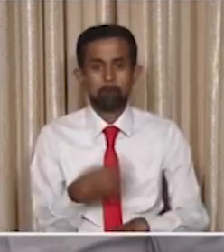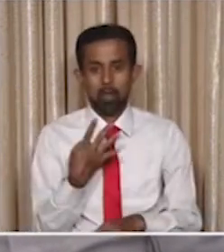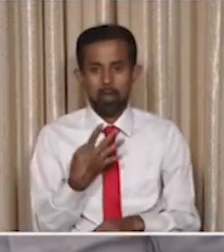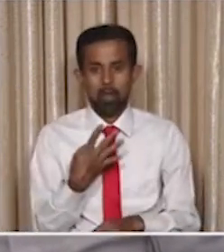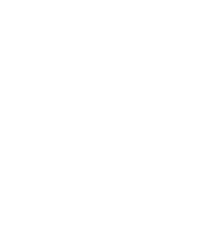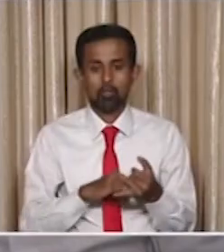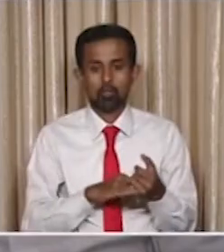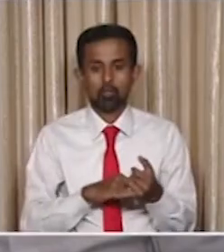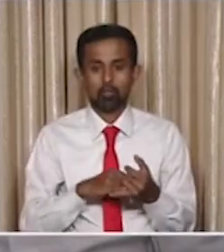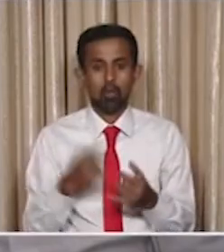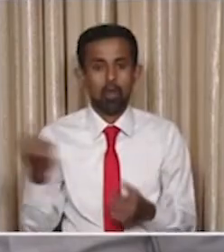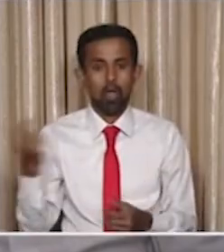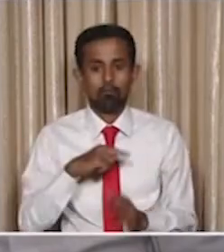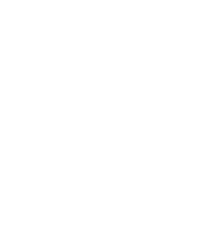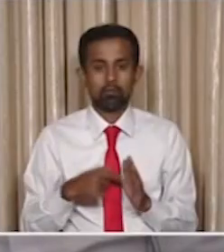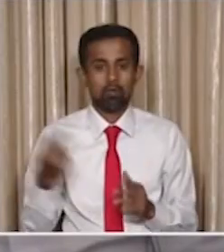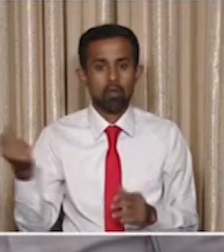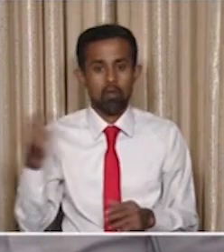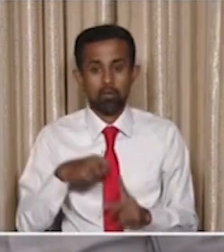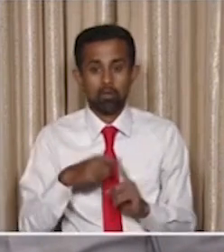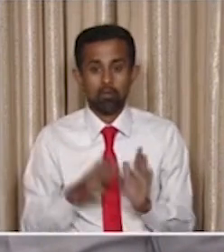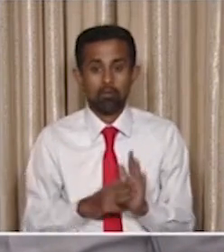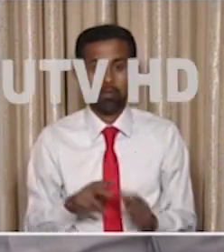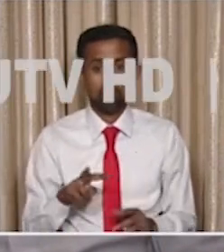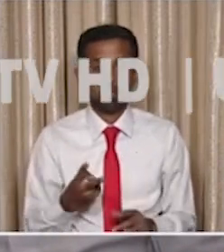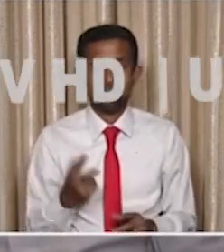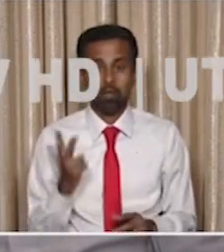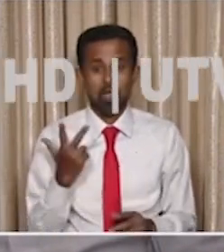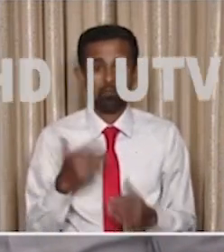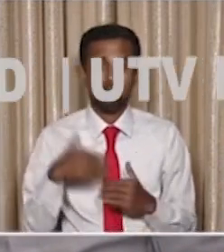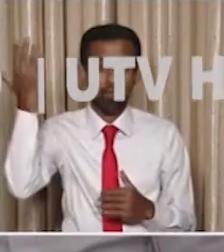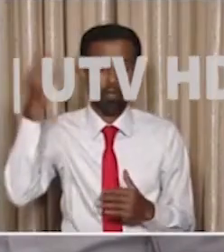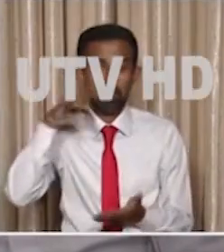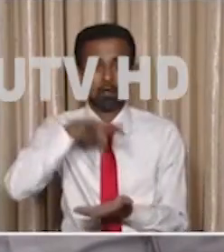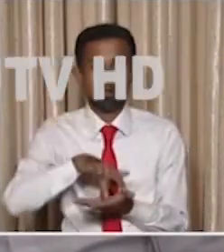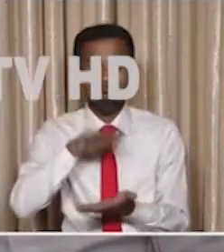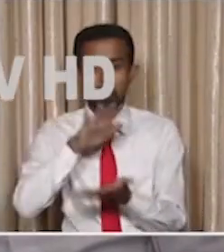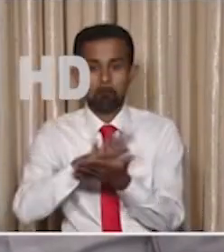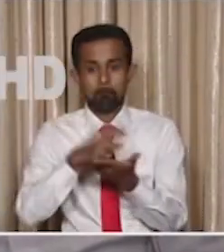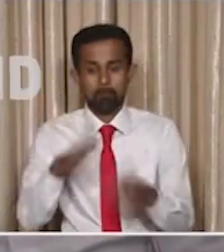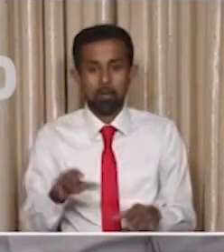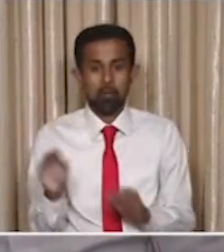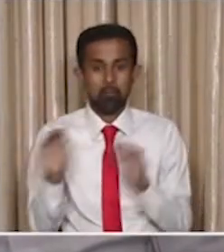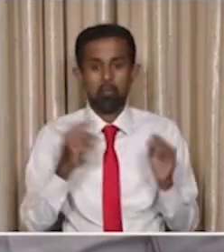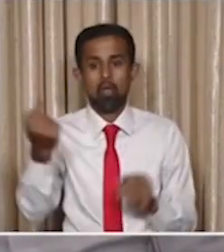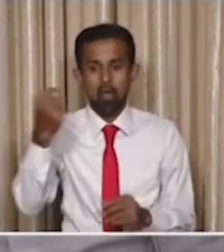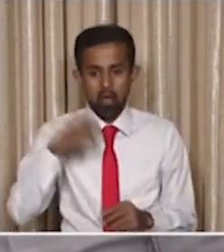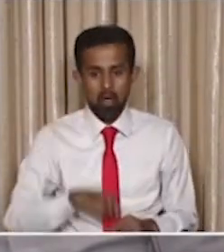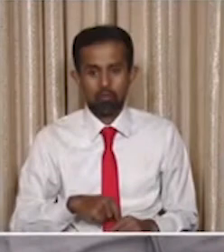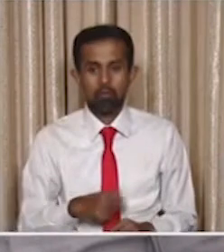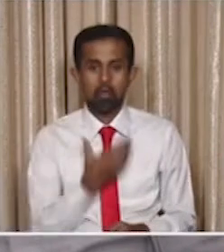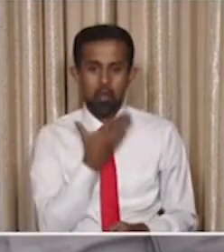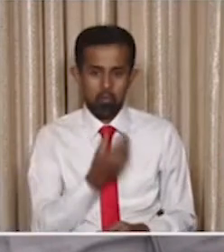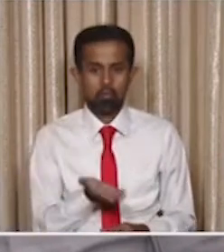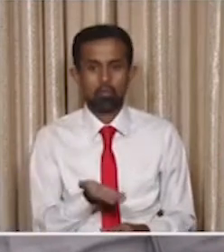කරලා තමයි සුරිච් ඉඳන් ආවේ ජිනීවා වලට. ඒතර කිලෝමීටර් 280ක් එහා පැත්තේ තියෙන නගරයක පාටියක් දාලා තමයි පහුවදා ආවා කියලා කියන්නේ. මේක පට්ටපල්